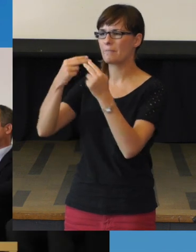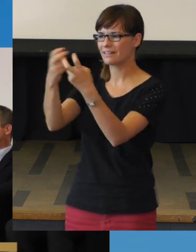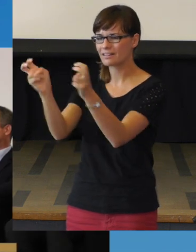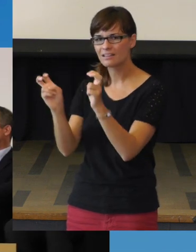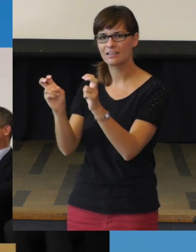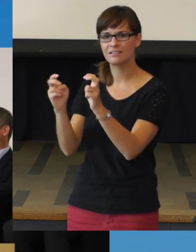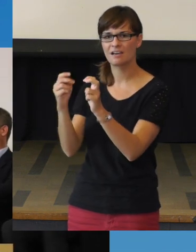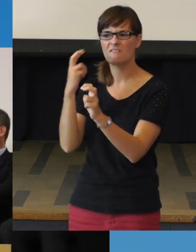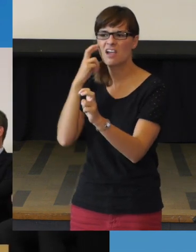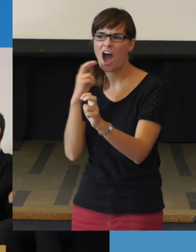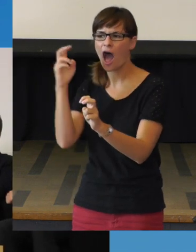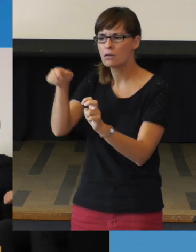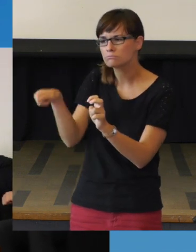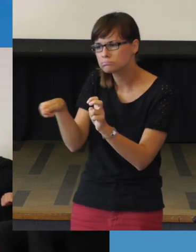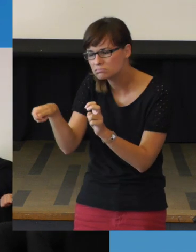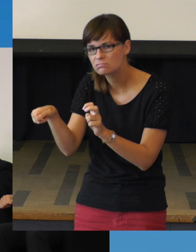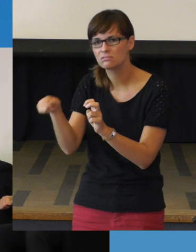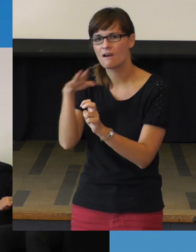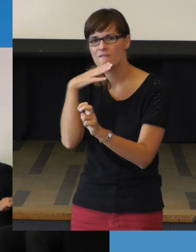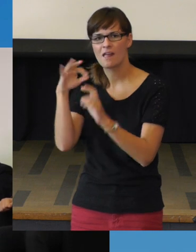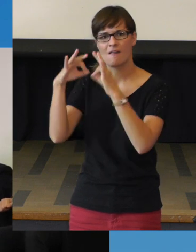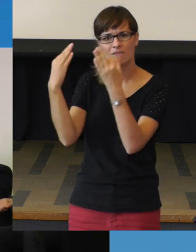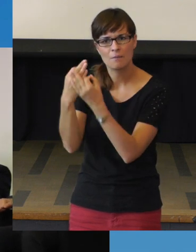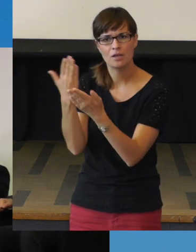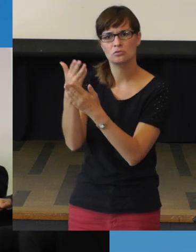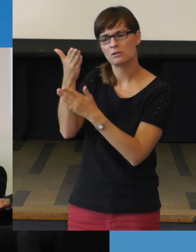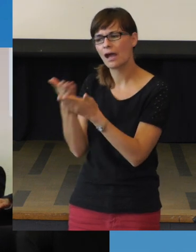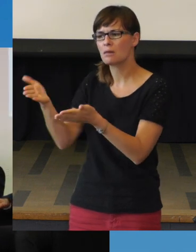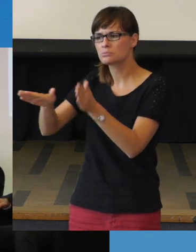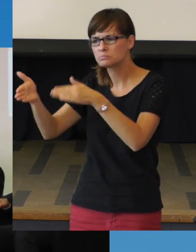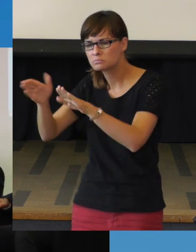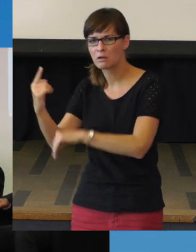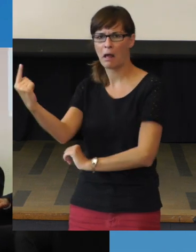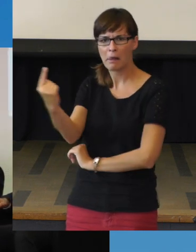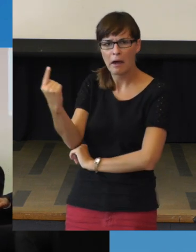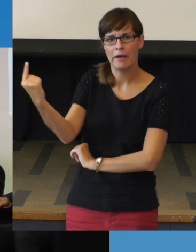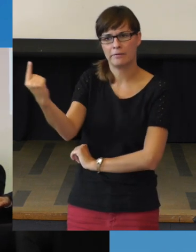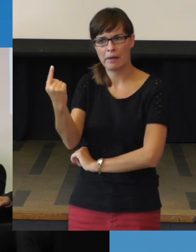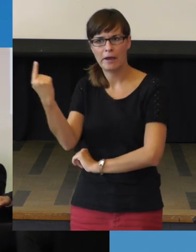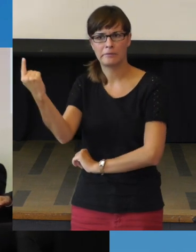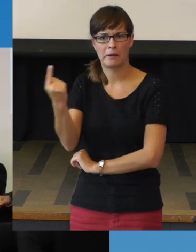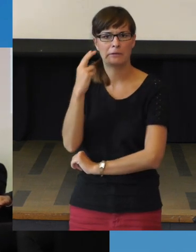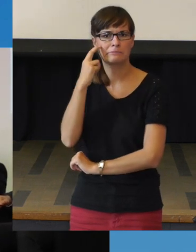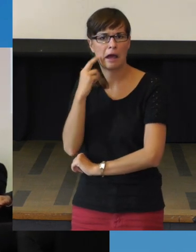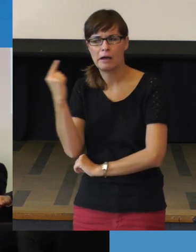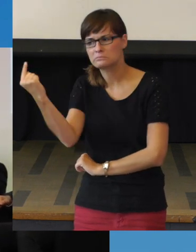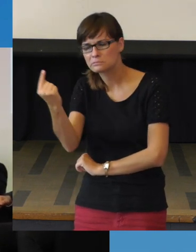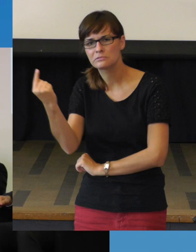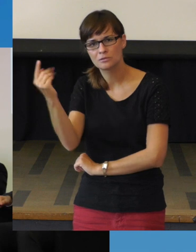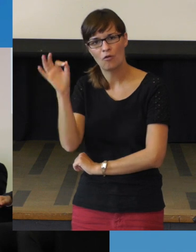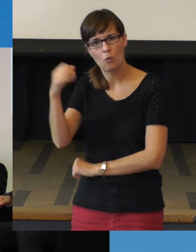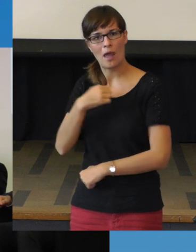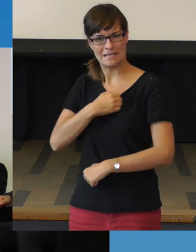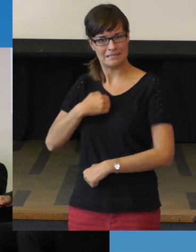mehr viele Angehörige haben, die mit ihrer Krankheit oft allein da sind und die für die Seele auch ein bisschen